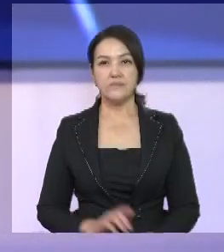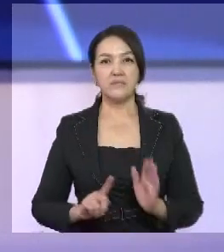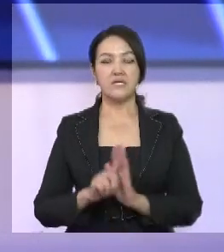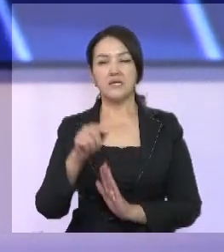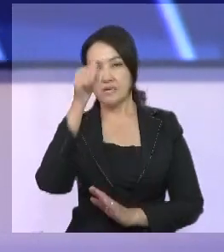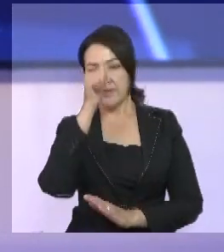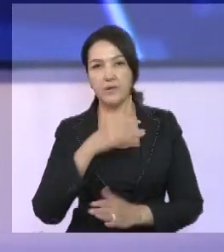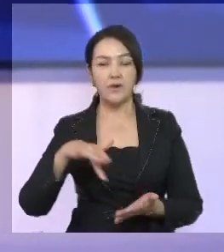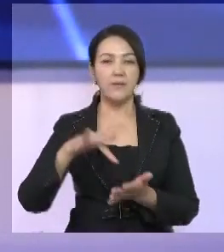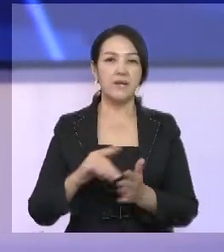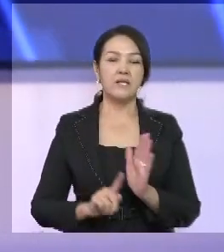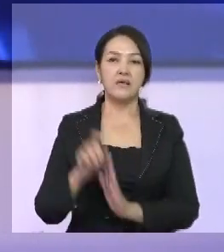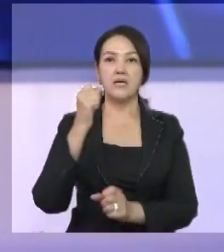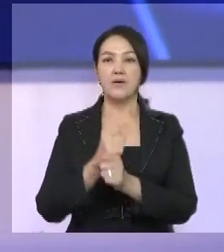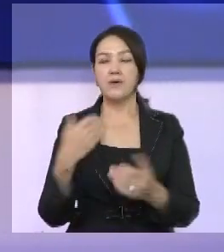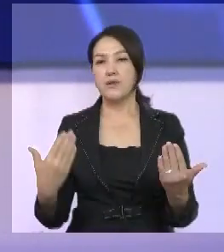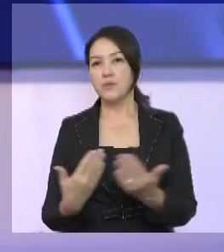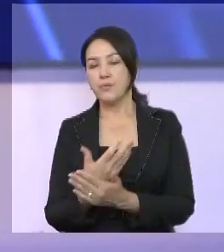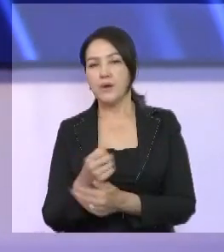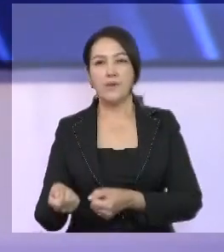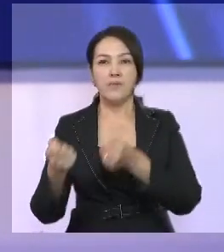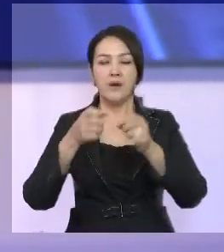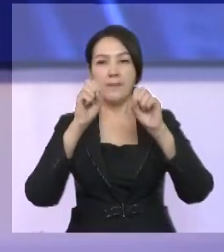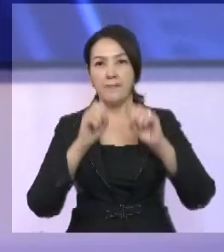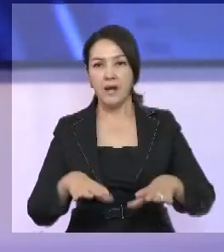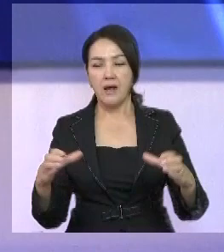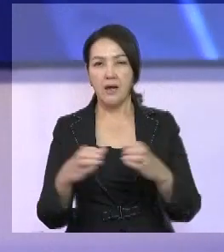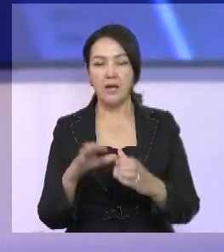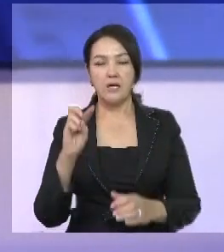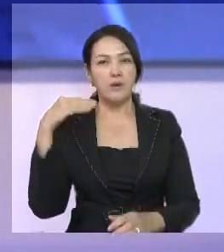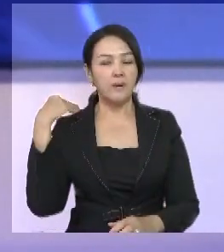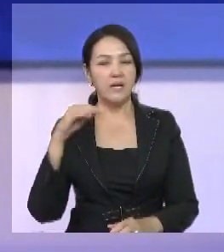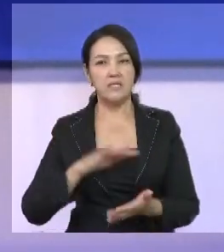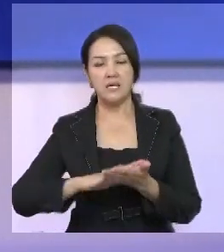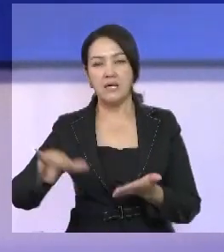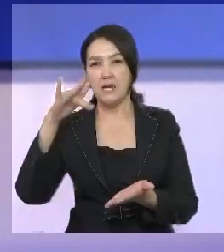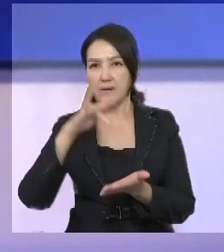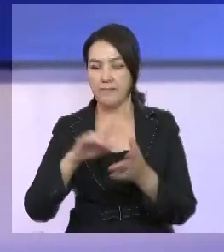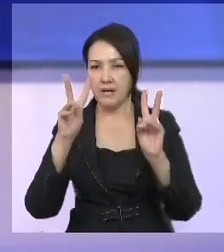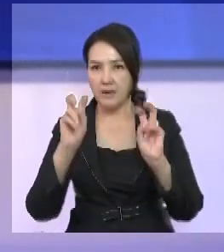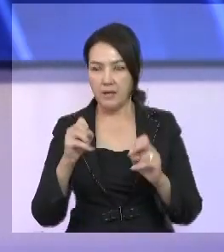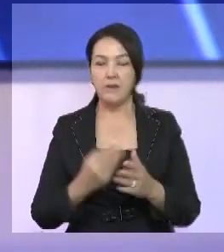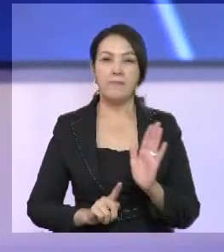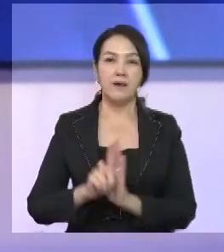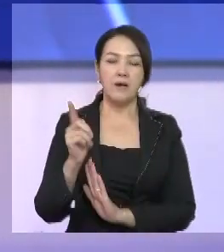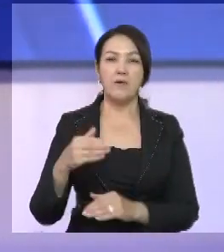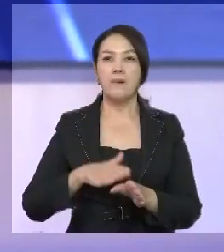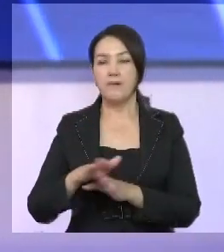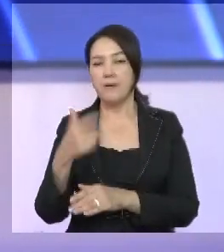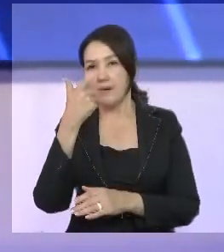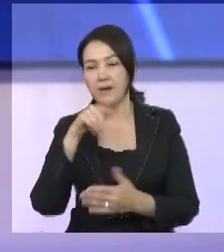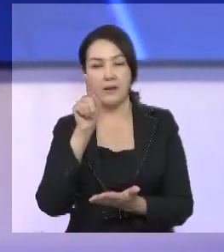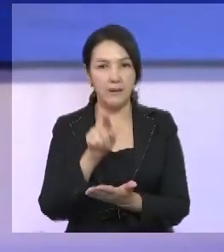С начала месяца в городе начал работать новый оператор по вывозу мусора – компания «Актобе-Тазакала». В настоящее время компания приступила к выполнению